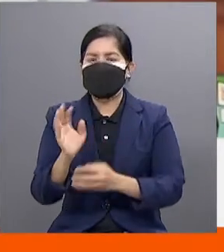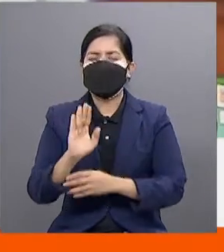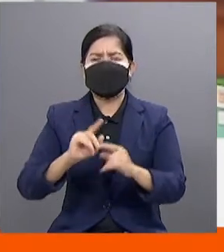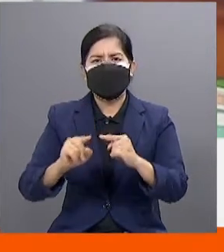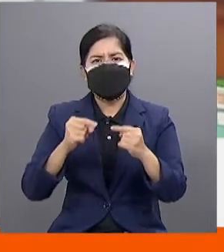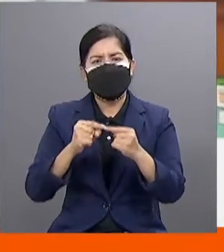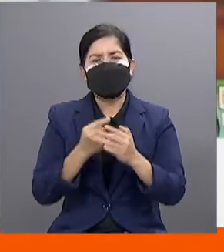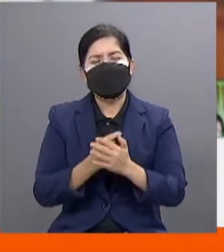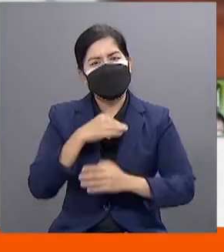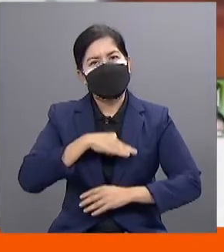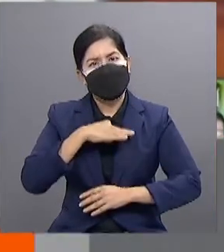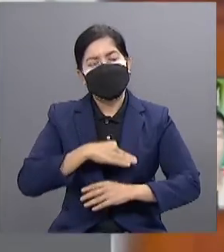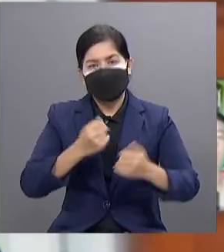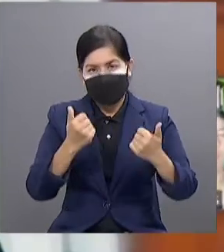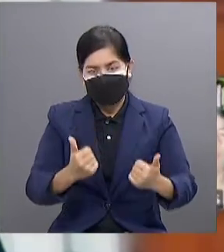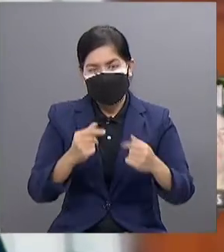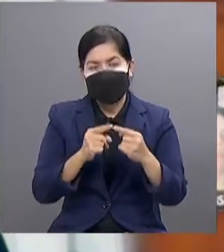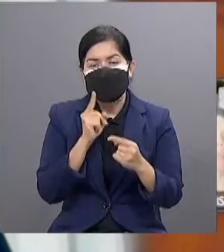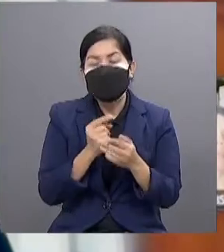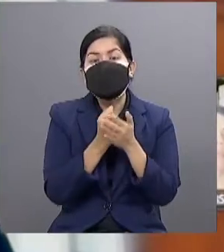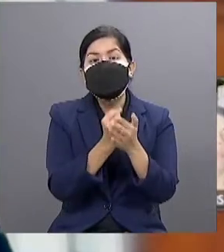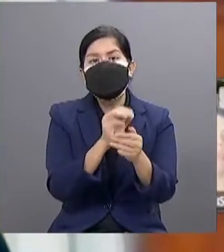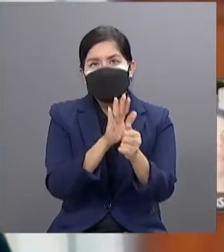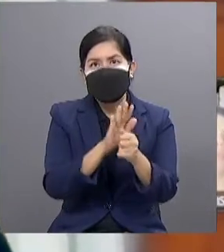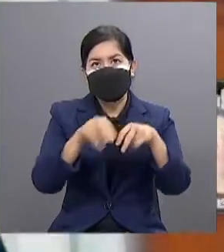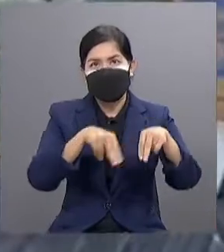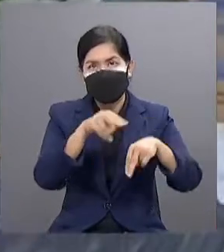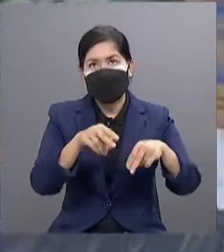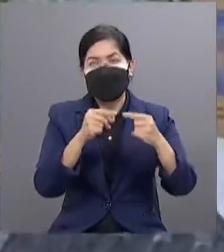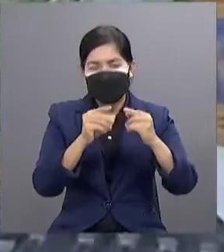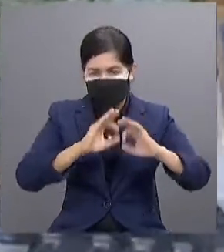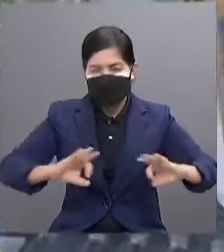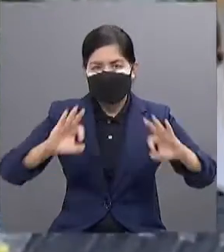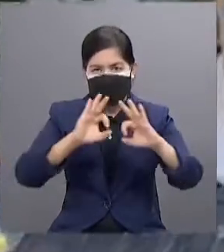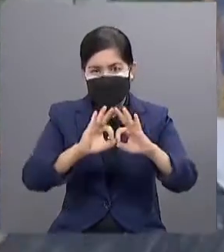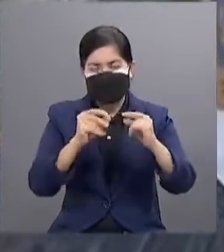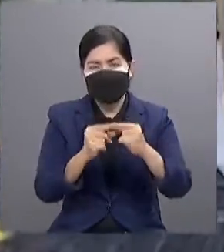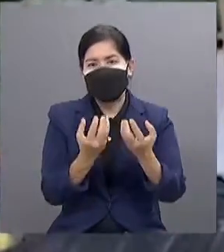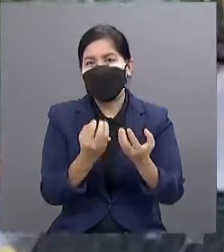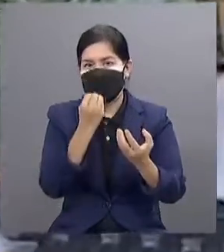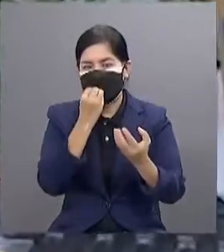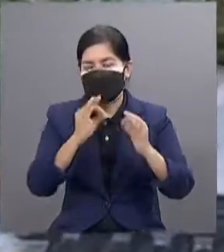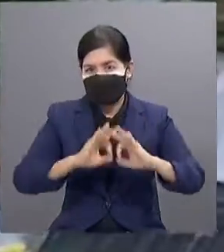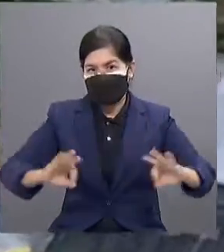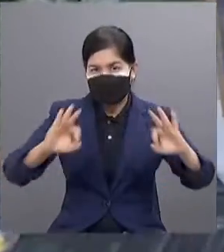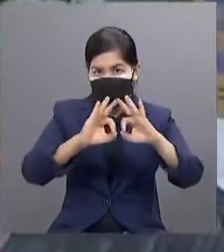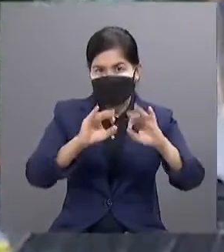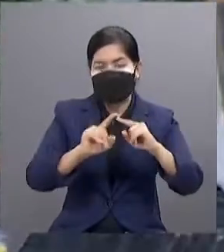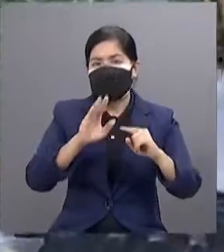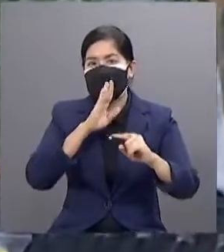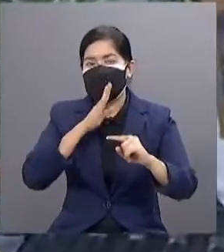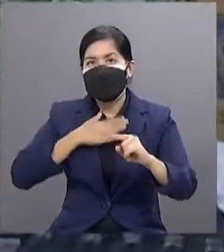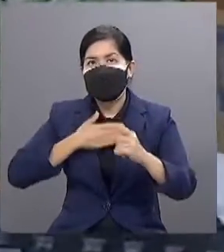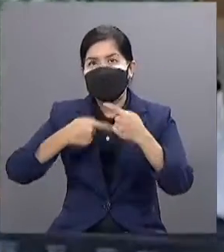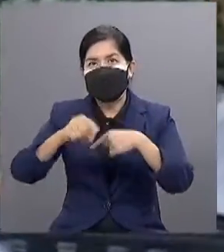งานสังคมสงเคราะห์มันก็จำเป็นแต่ถ้าปากท้องมันเป็นเรื่องที่มาก่อนแต่เมื่อเราเข้าไปทำงานในเชิงสังคมสงเคราะห์เราก็จะเห็นปัญหา